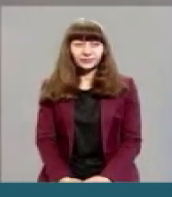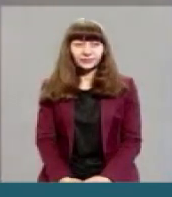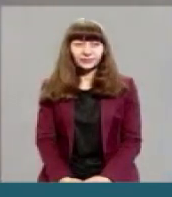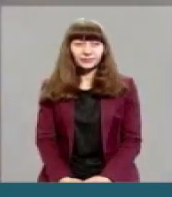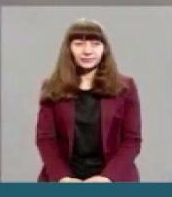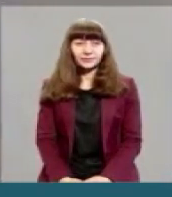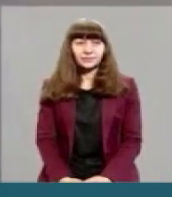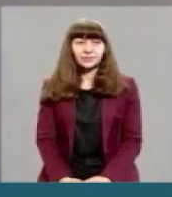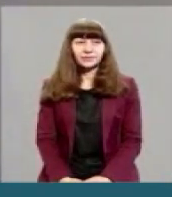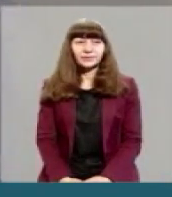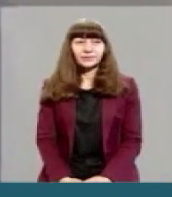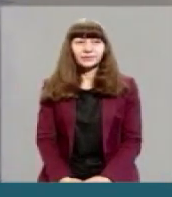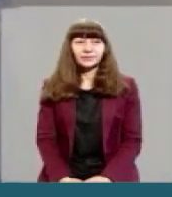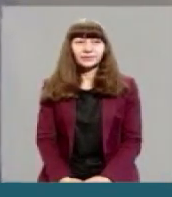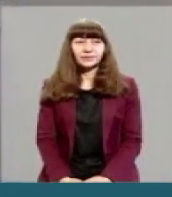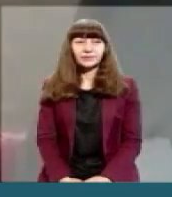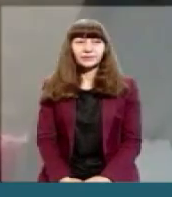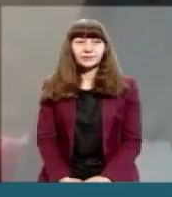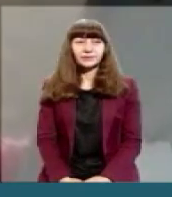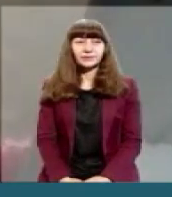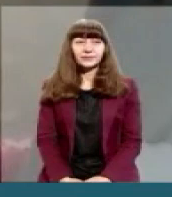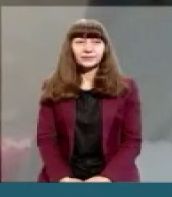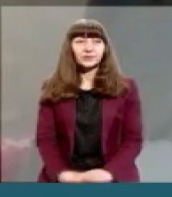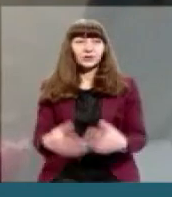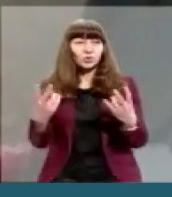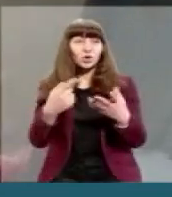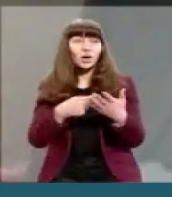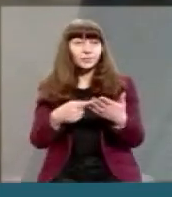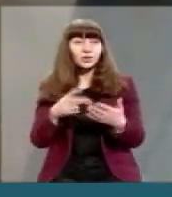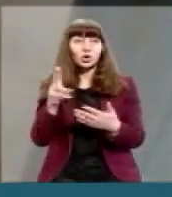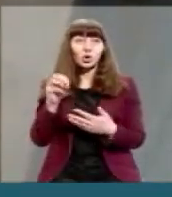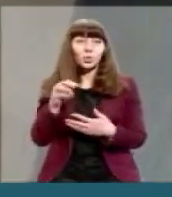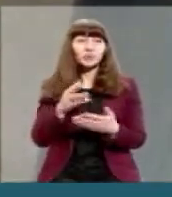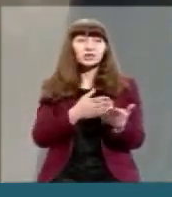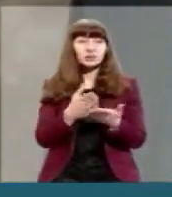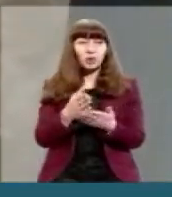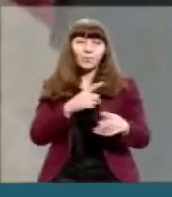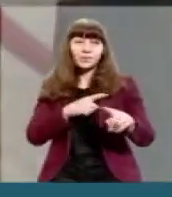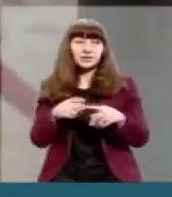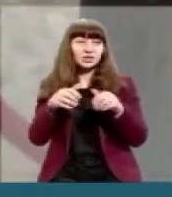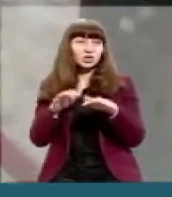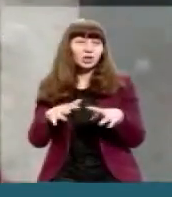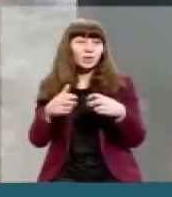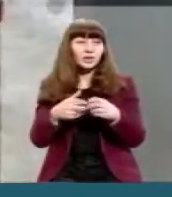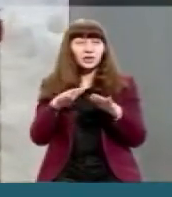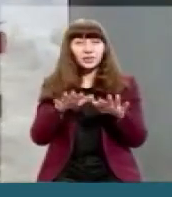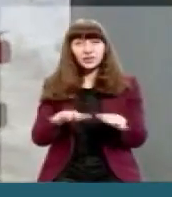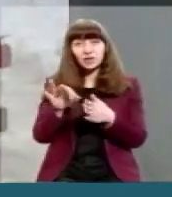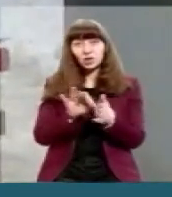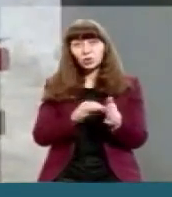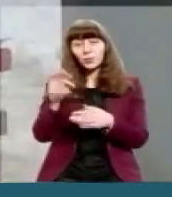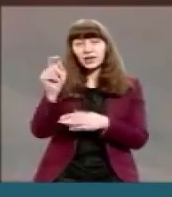ножом рубила, да в ведро ссыпала лед. Стоит отметить, что коммунальные службы отреагировали оперативно. На место сразу же